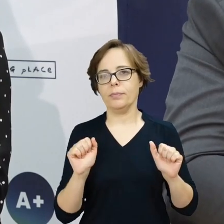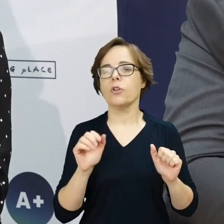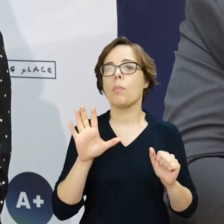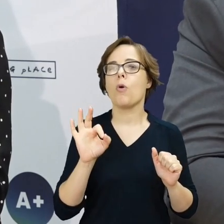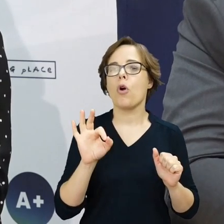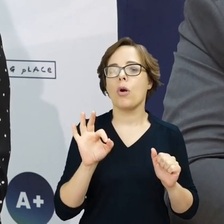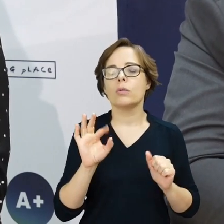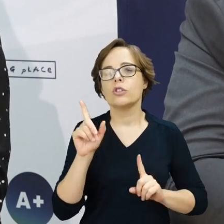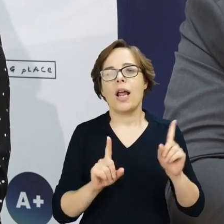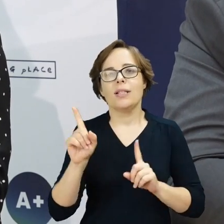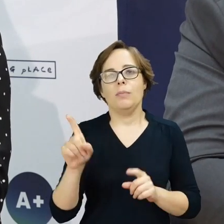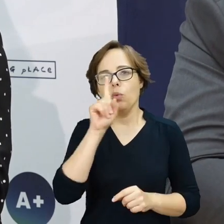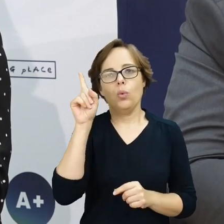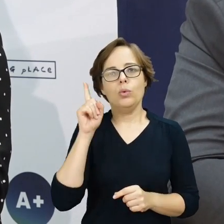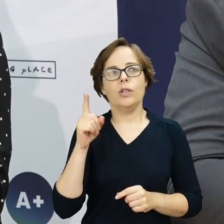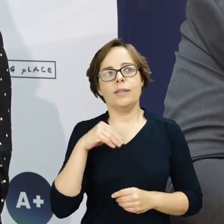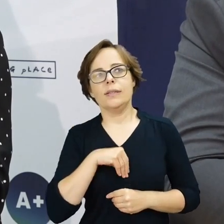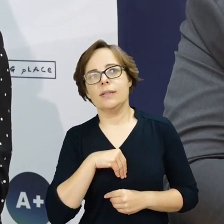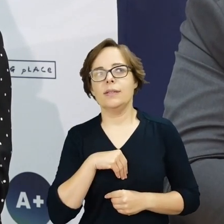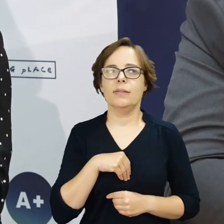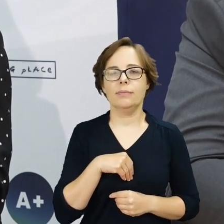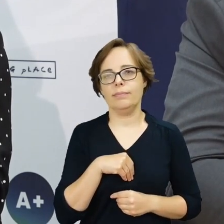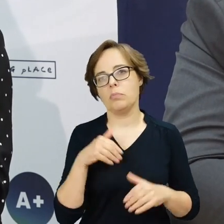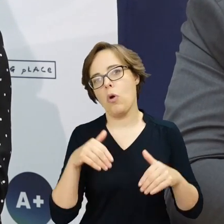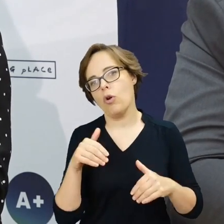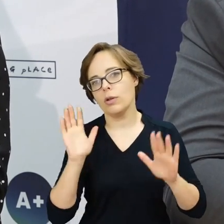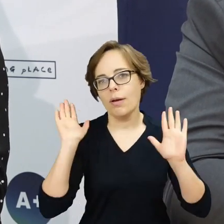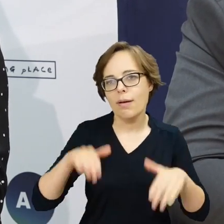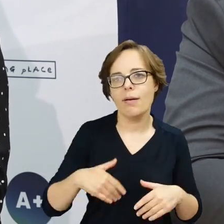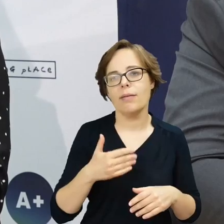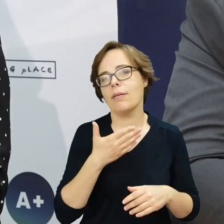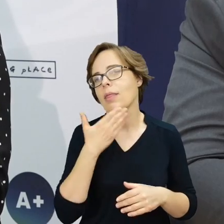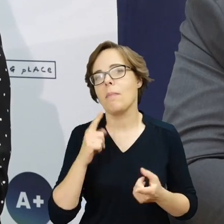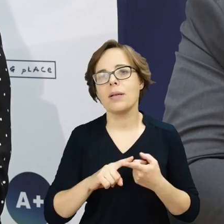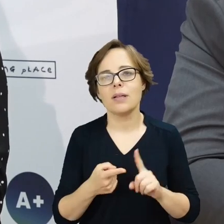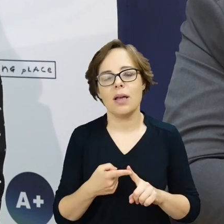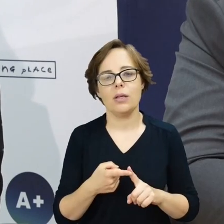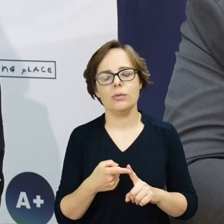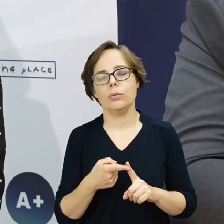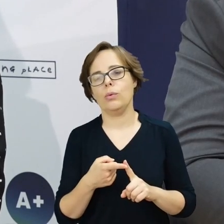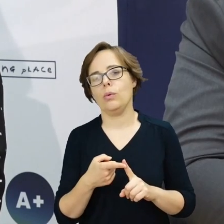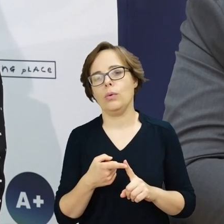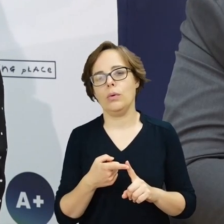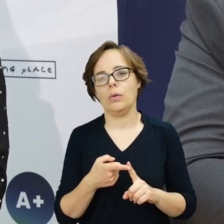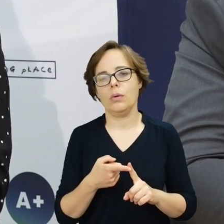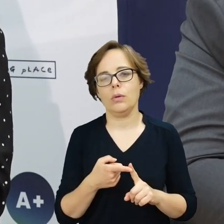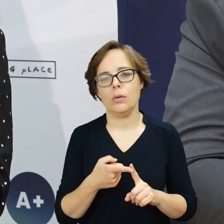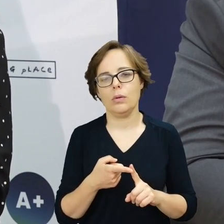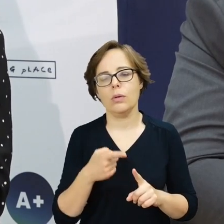że może nie ma sensu wspierać kolejnej złej linii